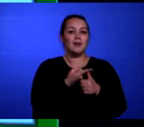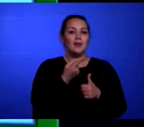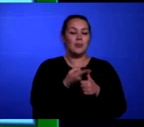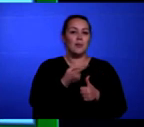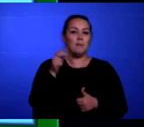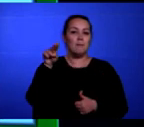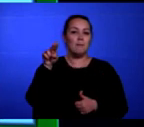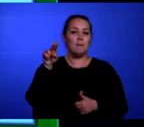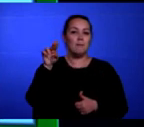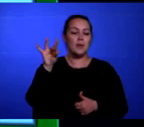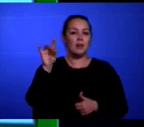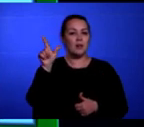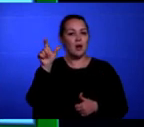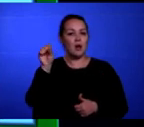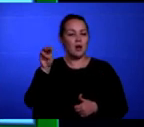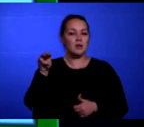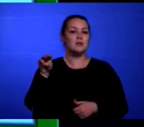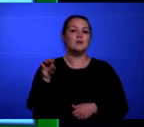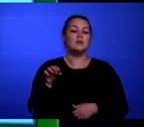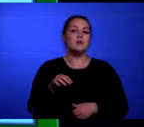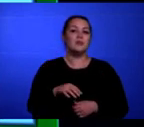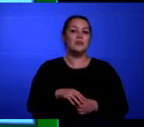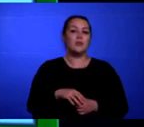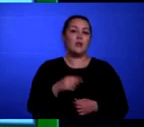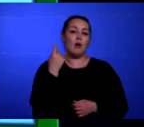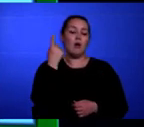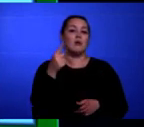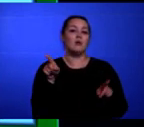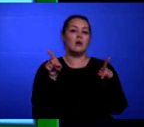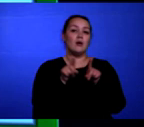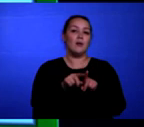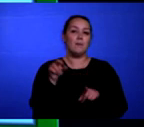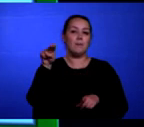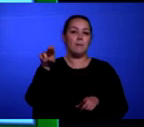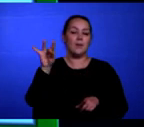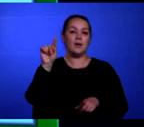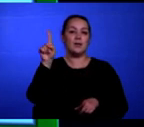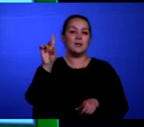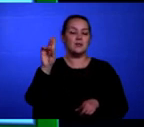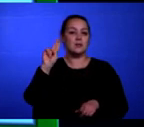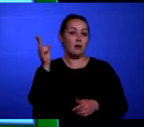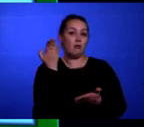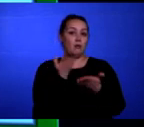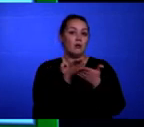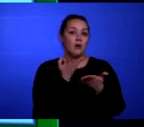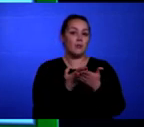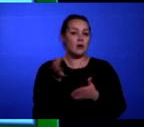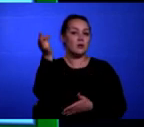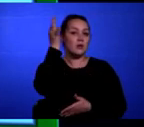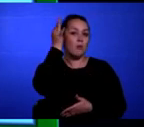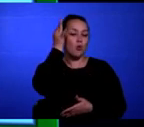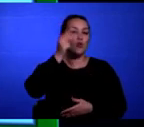как и имя прилагательное обозначает один и тот же признак предмета например заботливый